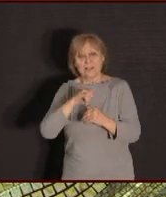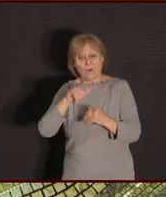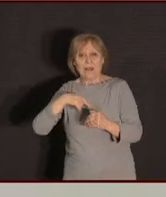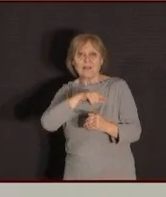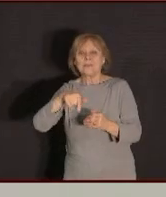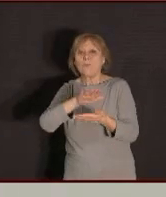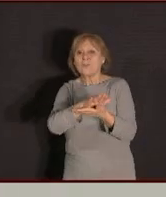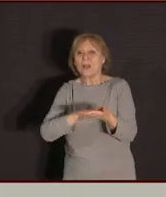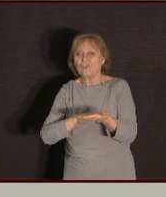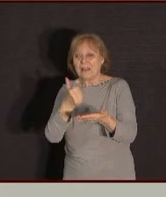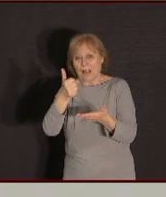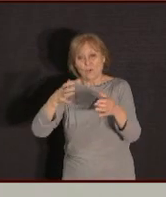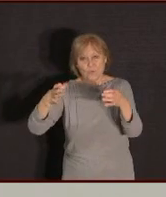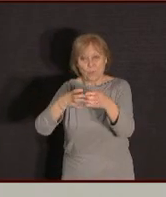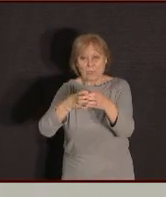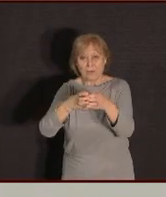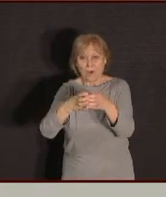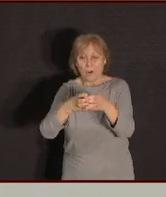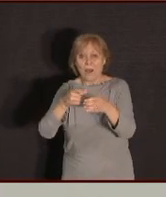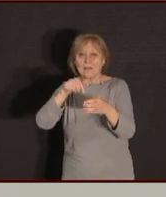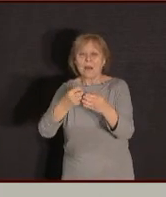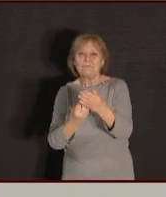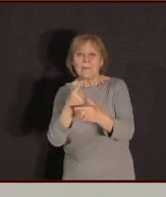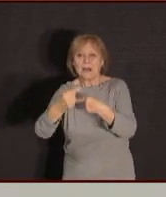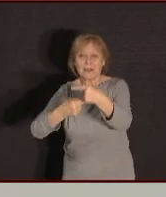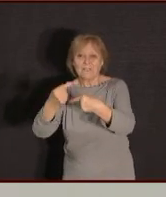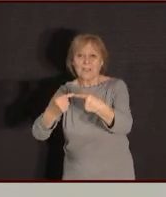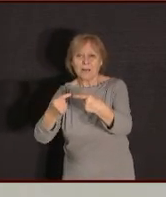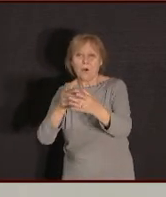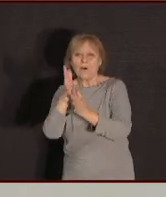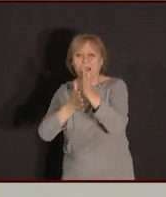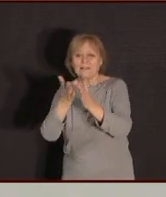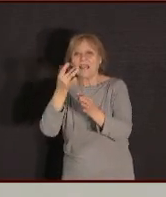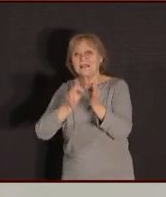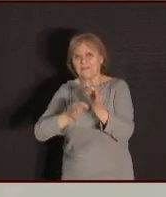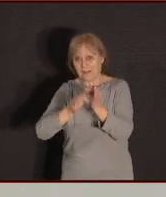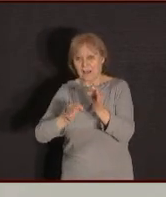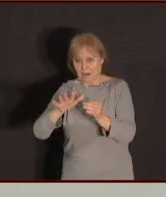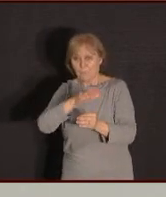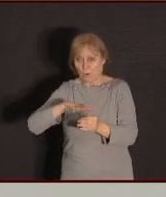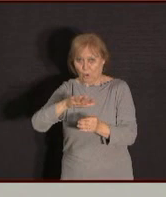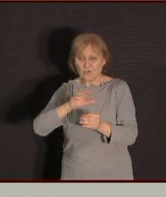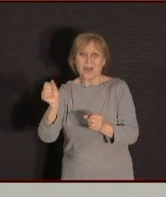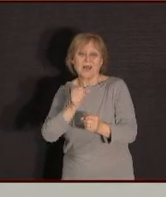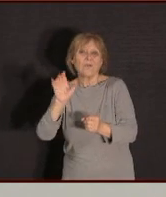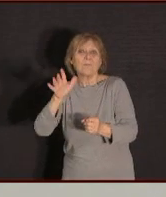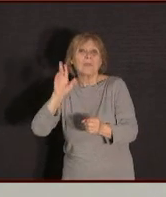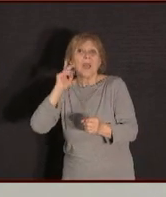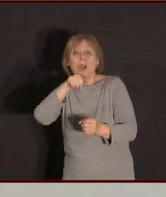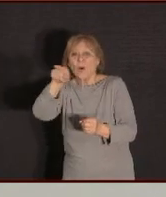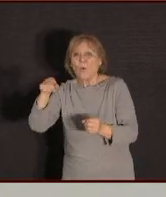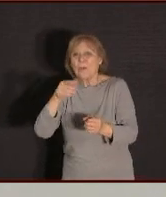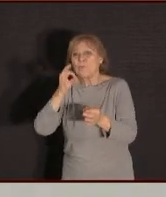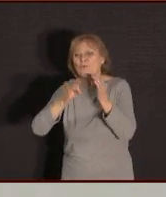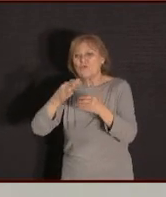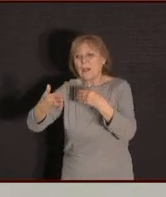začeli skupino, v kateri razvijamo kretnje z teološkega področja, zato da bi gluhim poskušamo